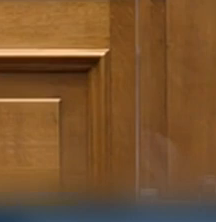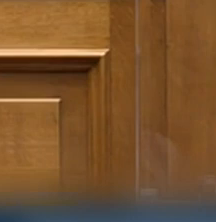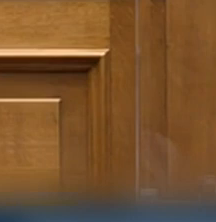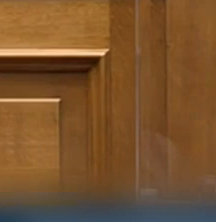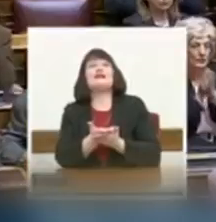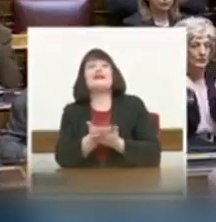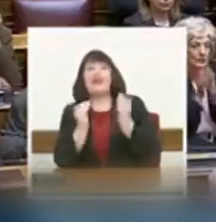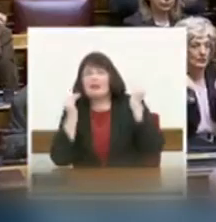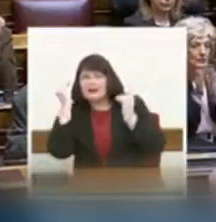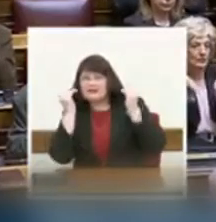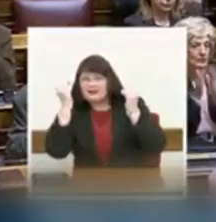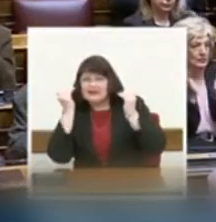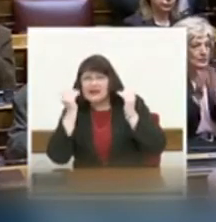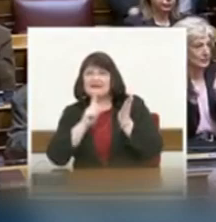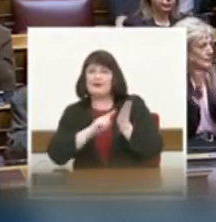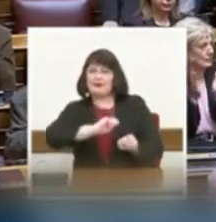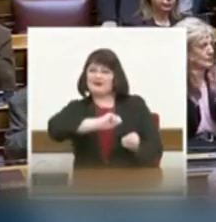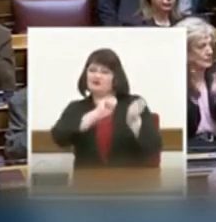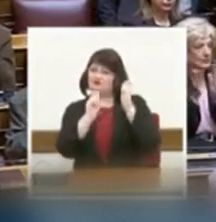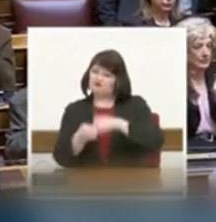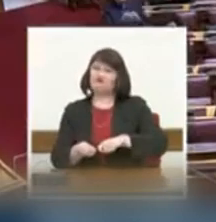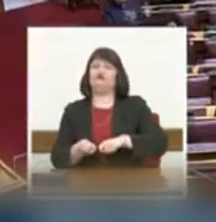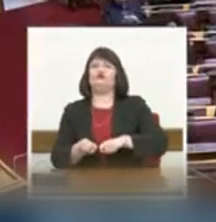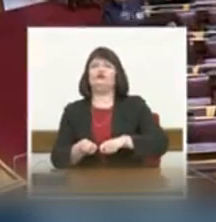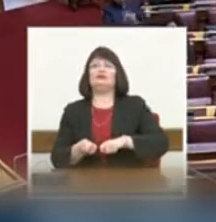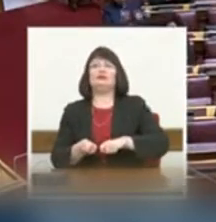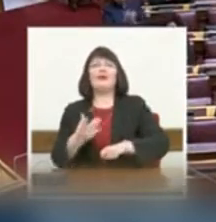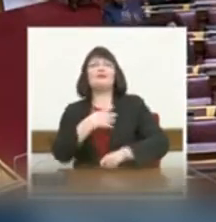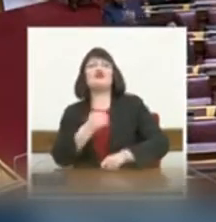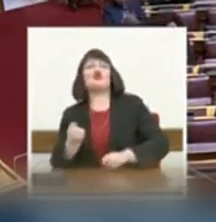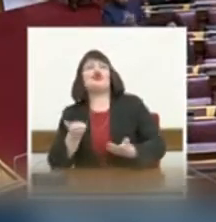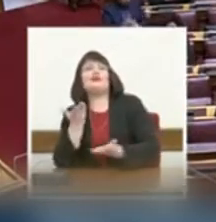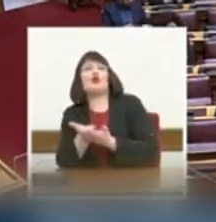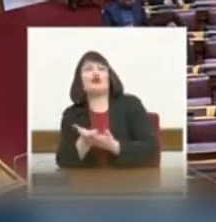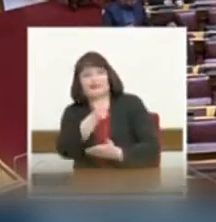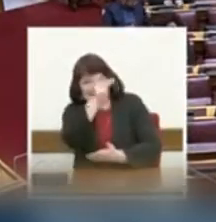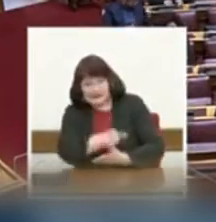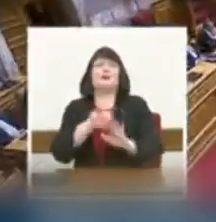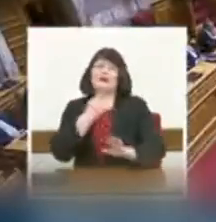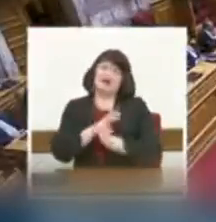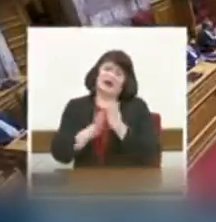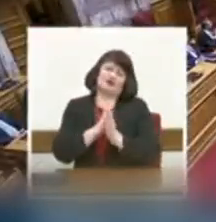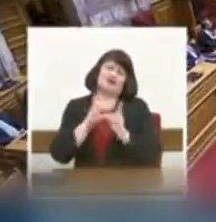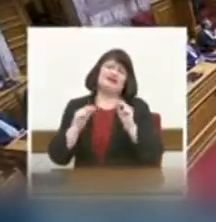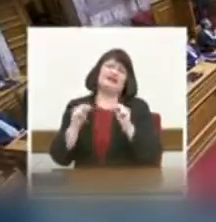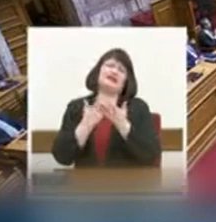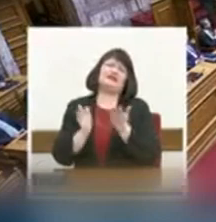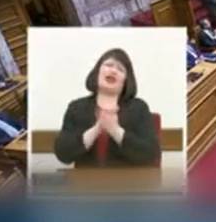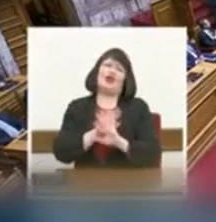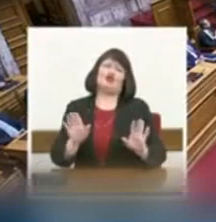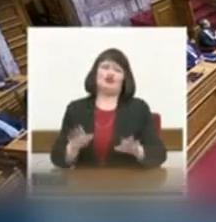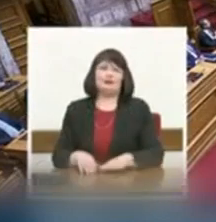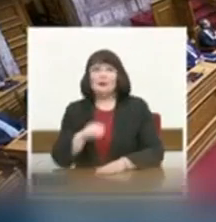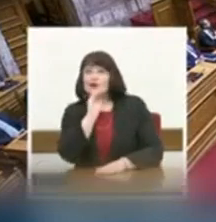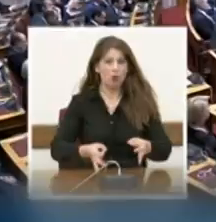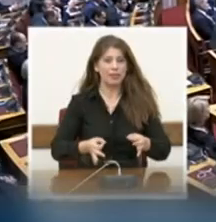δυστυχώς όχι. Τέλος, ο κ. Θεοδωρικάκος κατηγόρησε τον ΣΥΡΙΖΑ για αντιπολίτευση στην ίδια την Ελλάδα, καθώς ύστερα από τη φράση του τότε πρωθυπουργού του